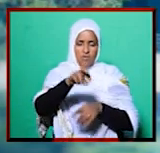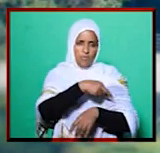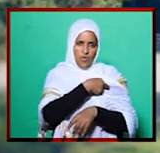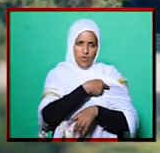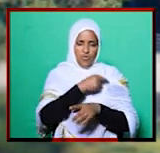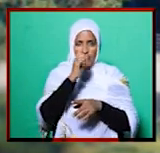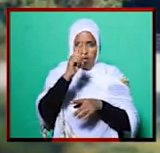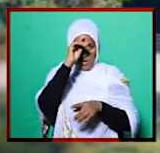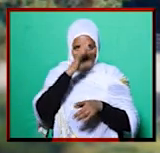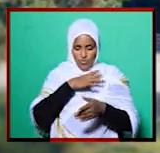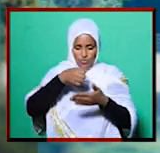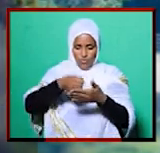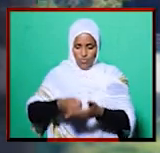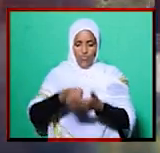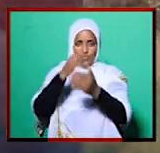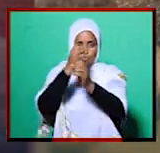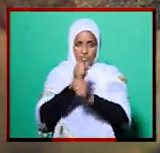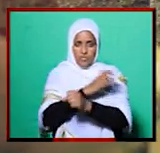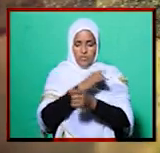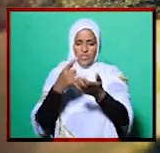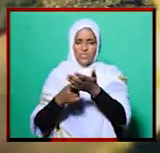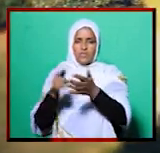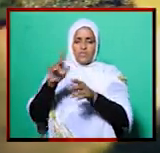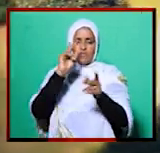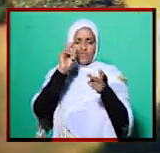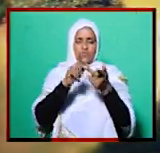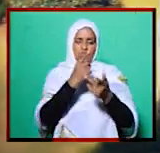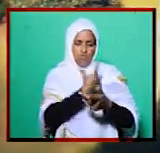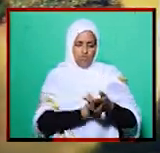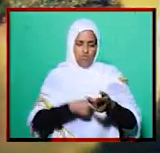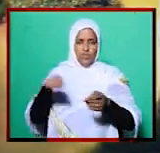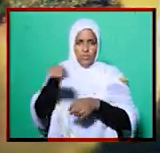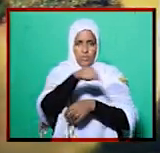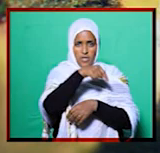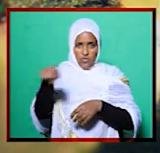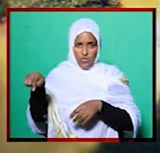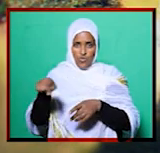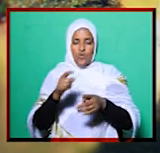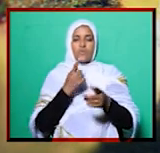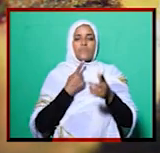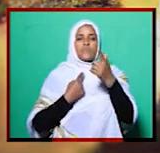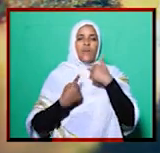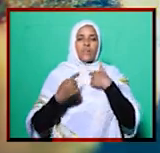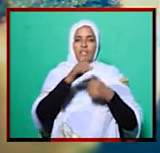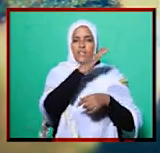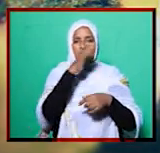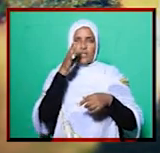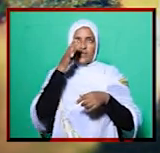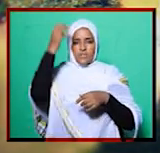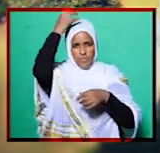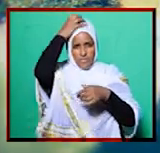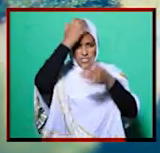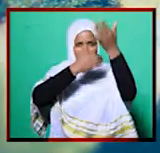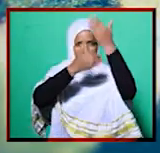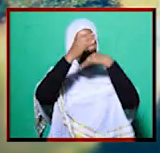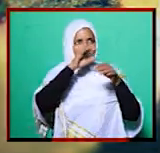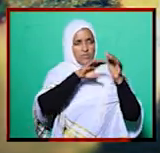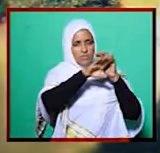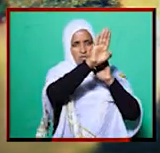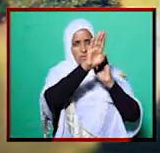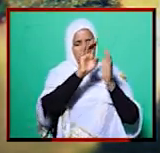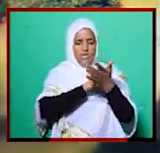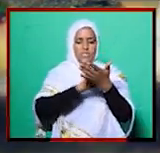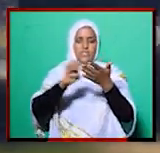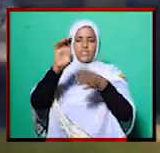የቀናችሁን ሃይማኖት አንድ ሰው አጽንቶ እንዲይዝና በዚያም በፍጹም ልቡ ተመላልሶ የሚናፍቃትን ገነት መንግሥተ ሰማያት